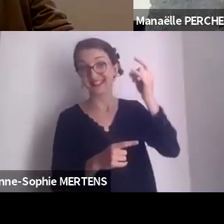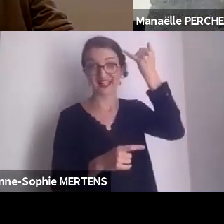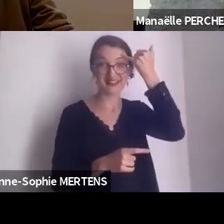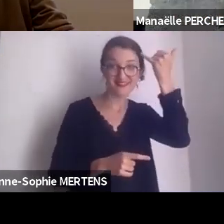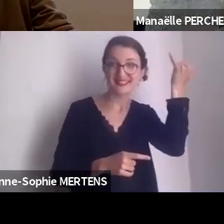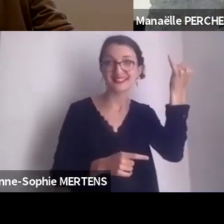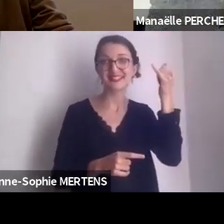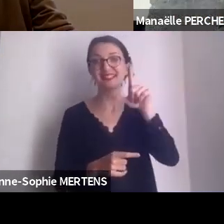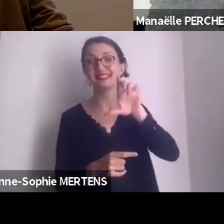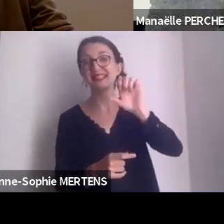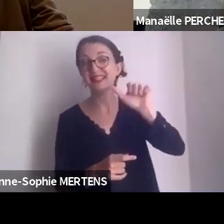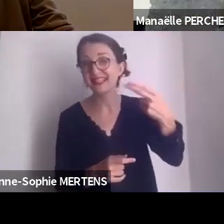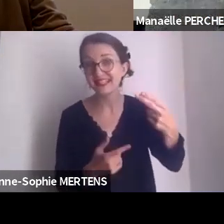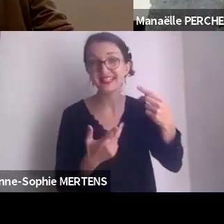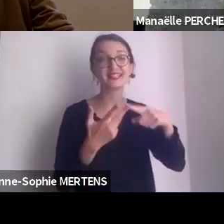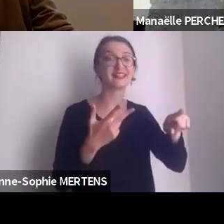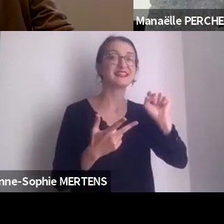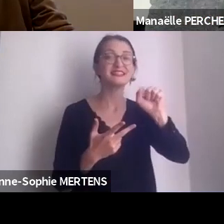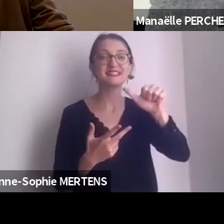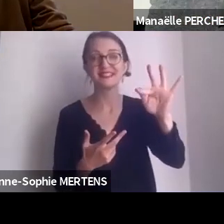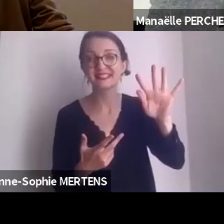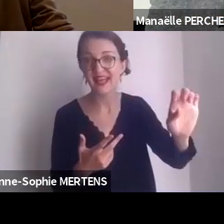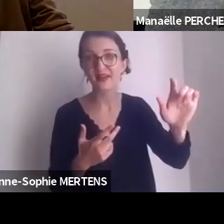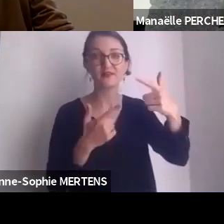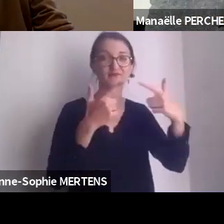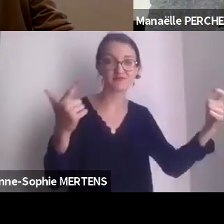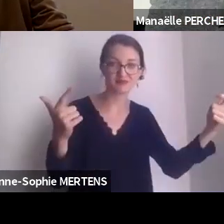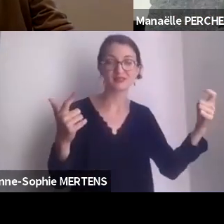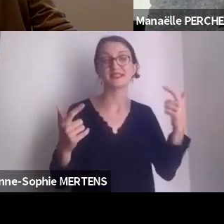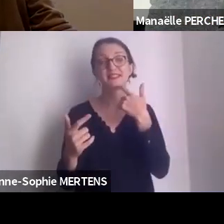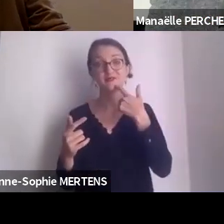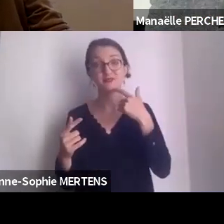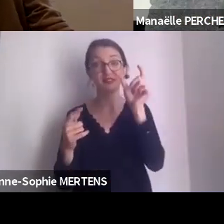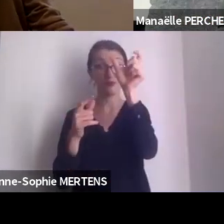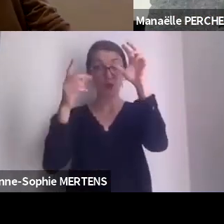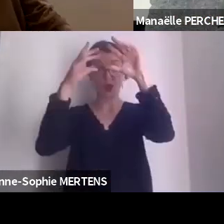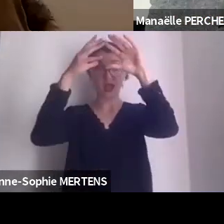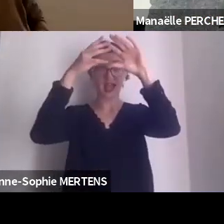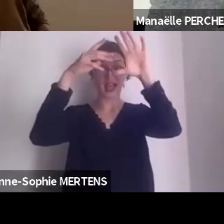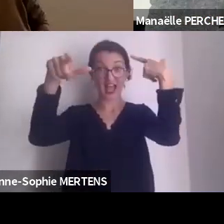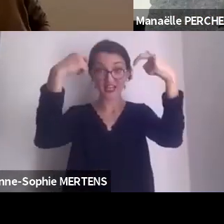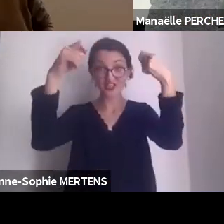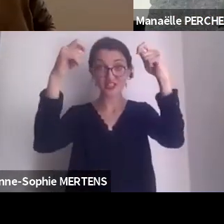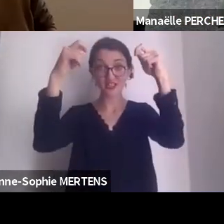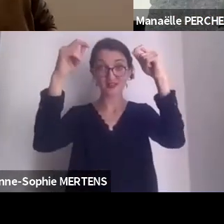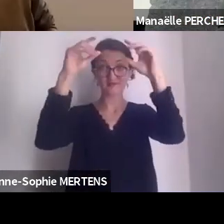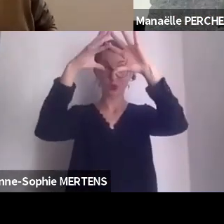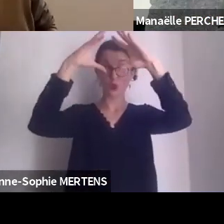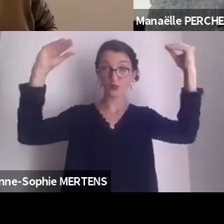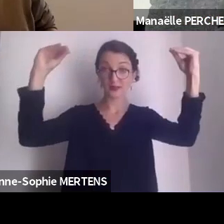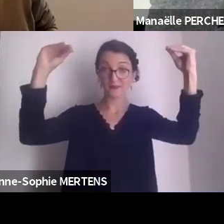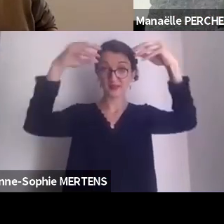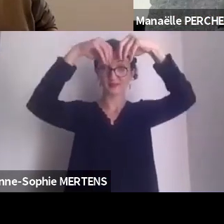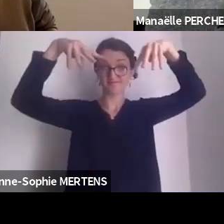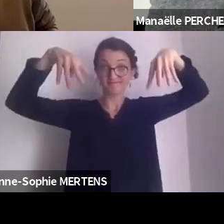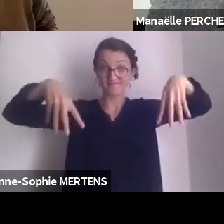d'esprit. Les méthodes évoquées, Scrum, Design Thinking et autres, sont des méthodes, sont des outils Il ne faut pas en tout cas nécessairement se dire qu'on